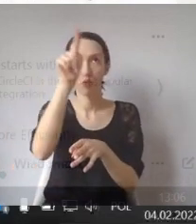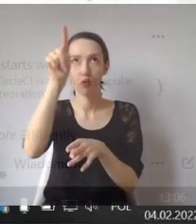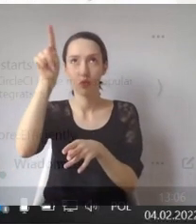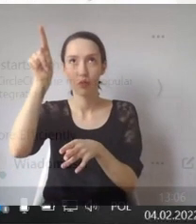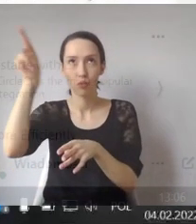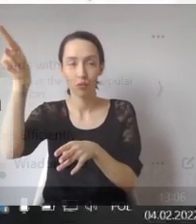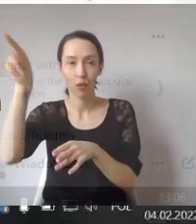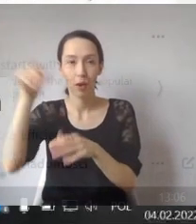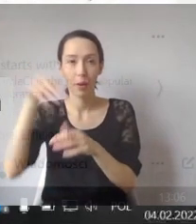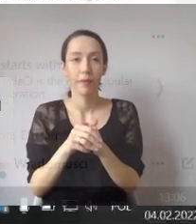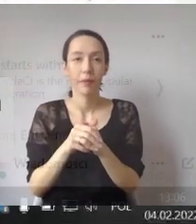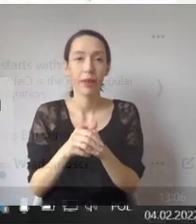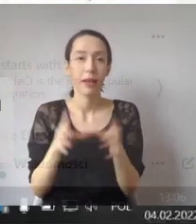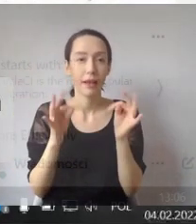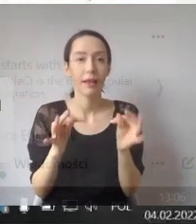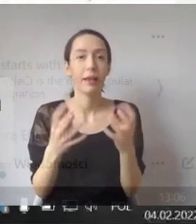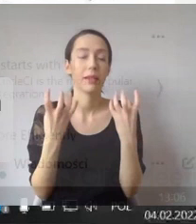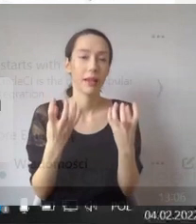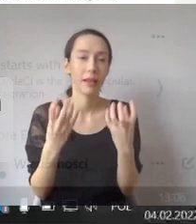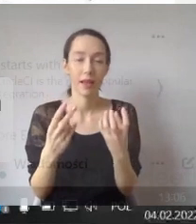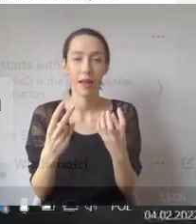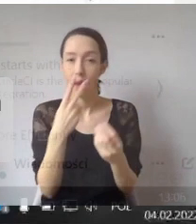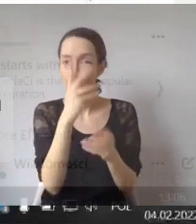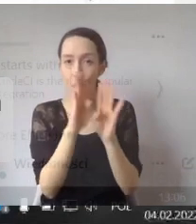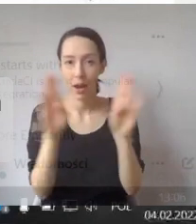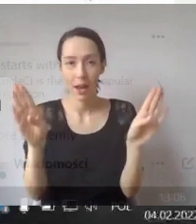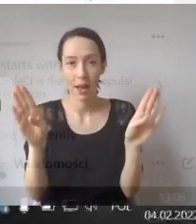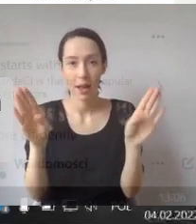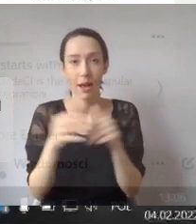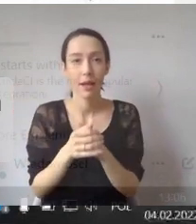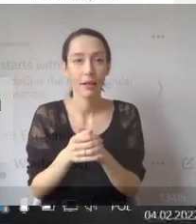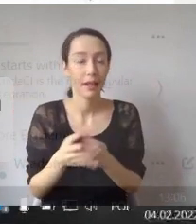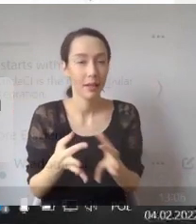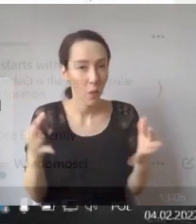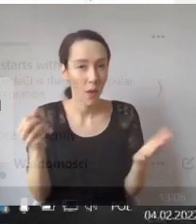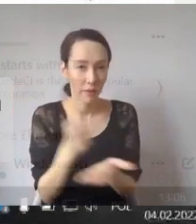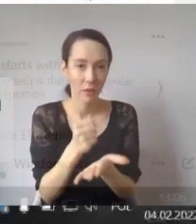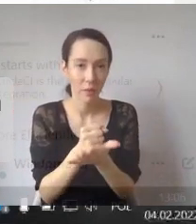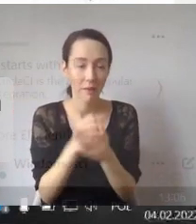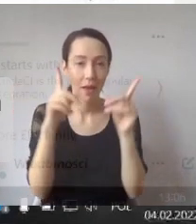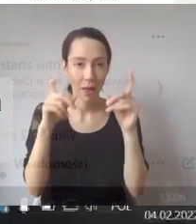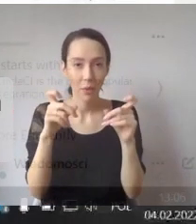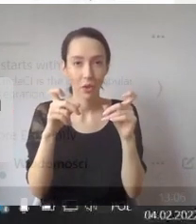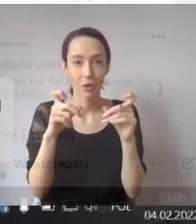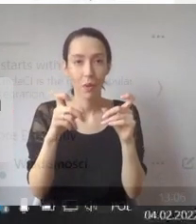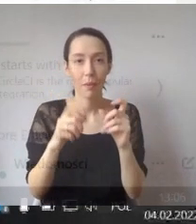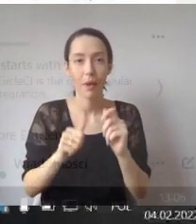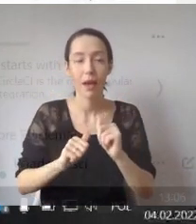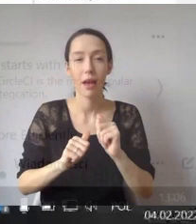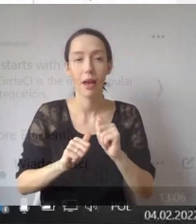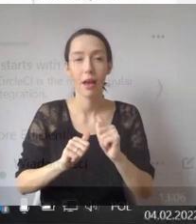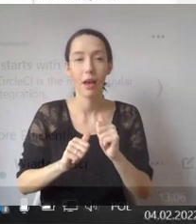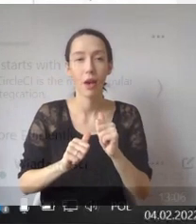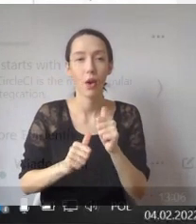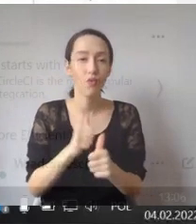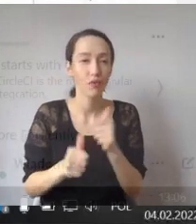powiadomienia i ja. I tutaj chciałam Wam pokazać taką prostą rzecz, czyli na samym początku mamy ustawienia prywatności. Nie będę